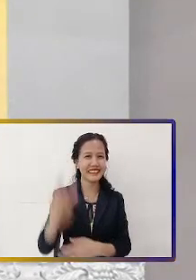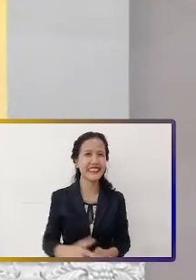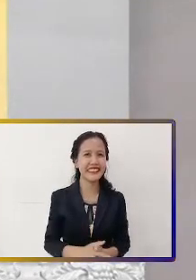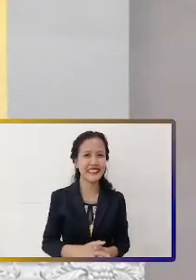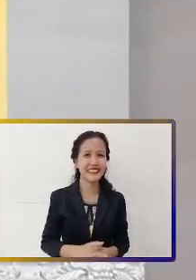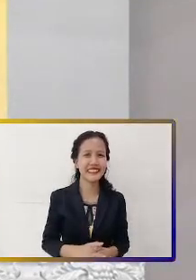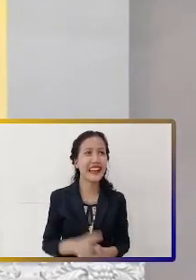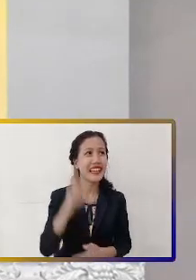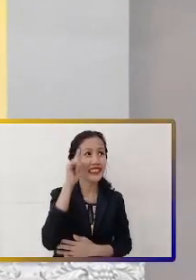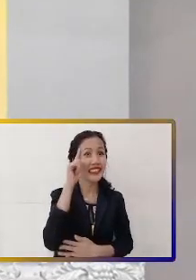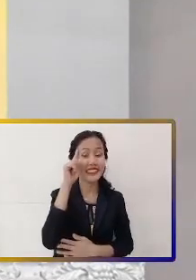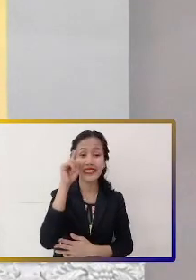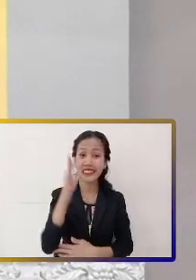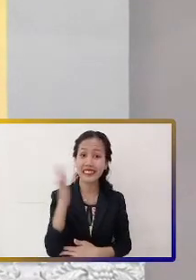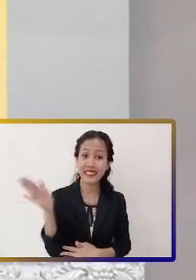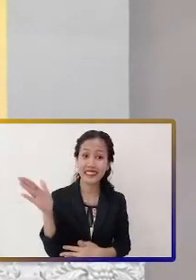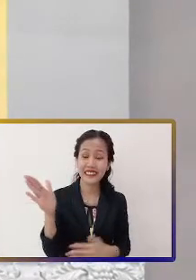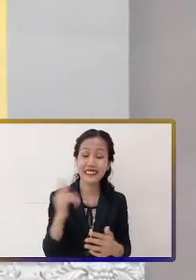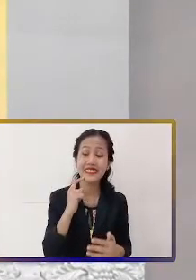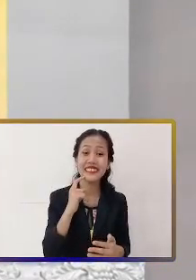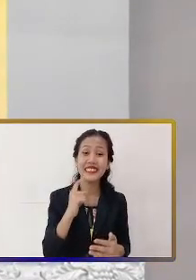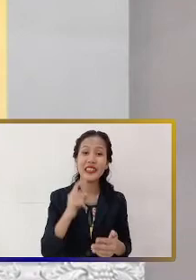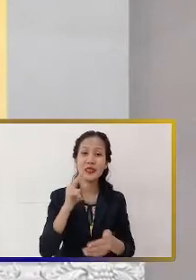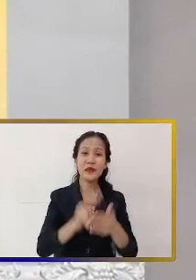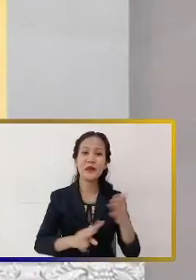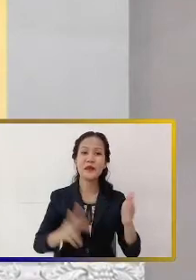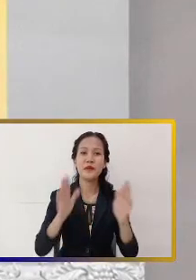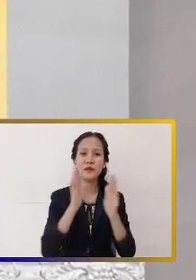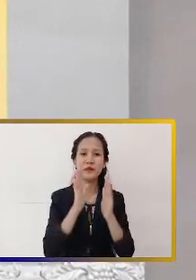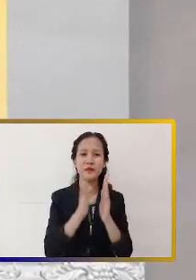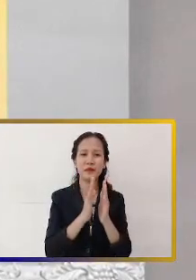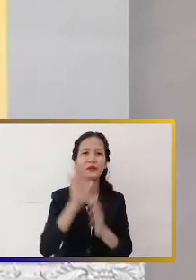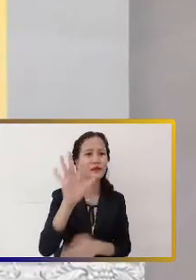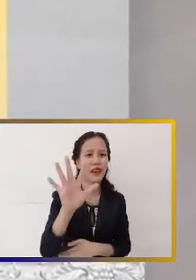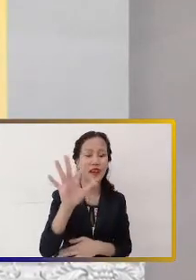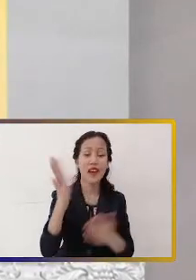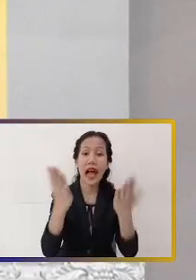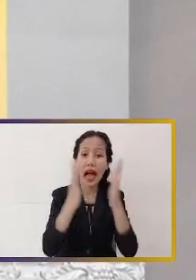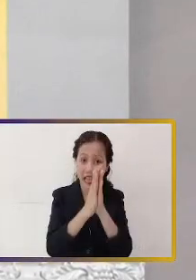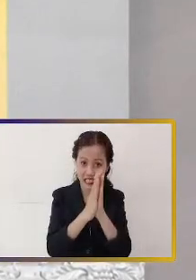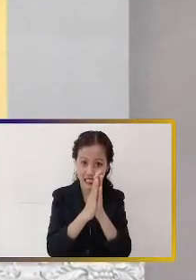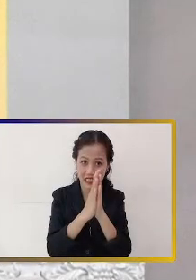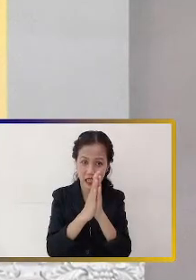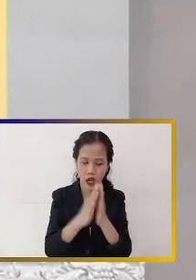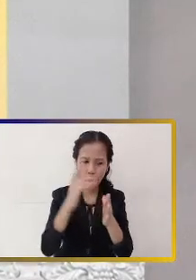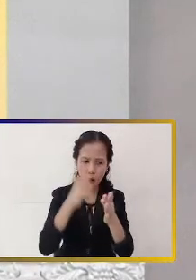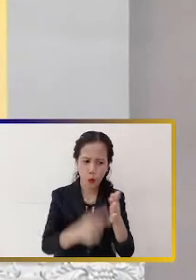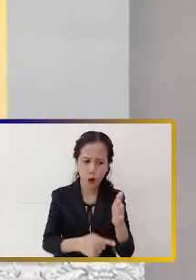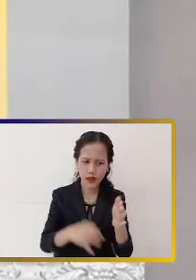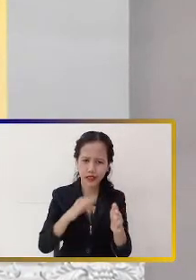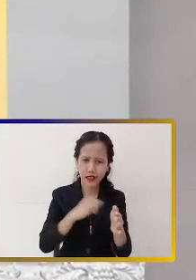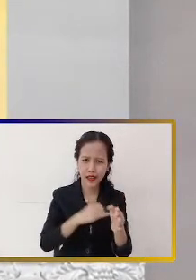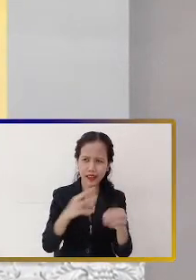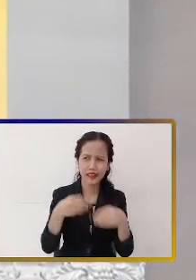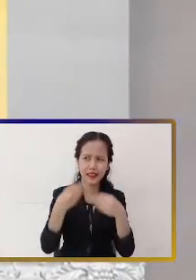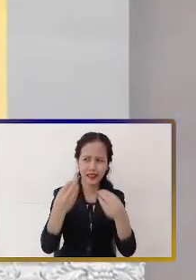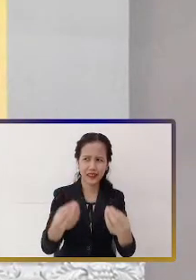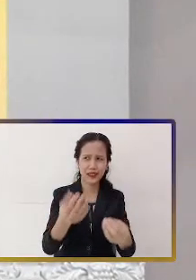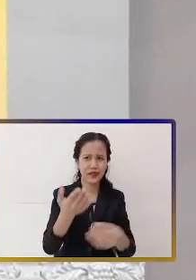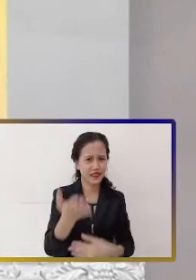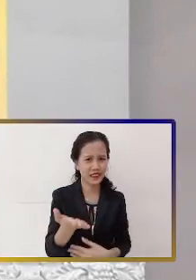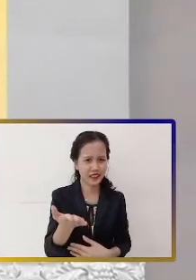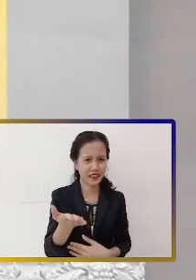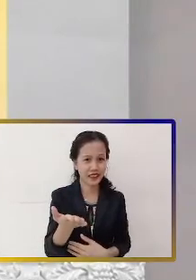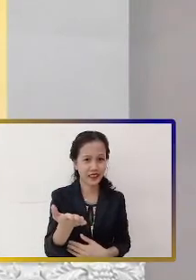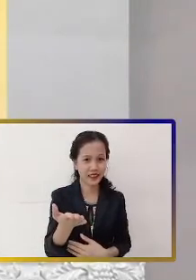Akalain sa binasa natin in verse number 5, ang sabi ng Biblia, ask what I shall give thee. See that? Now,